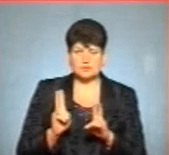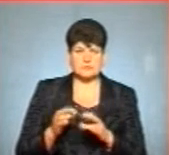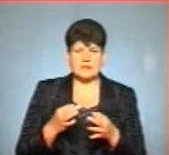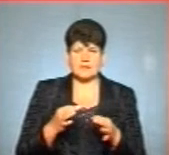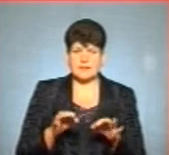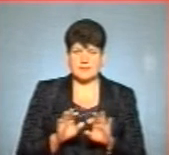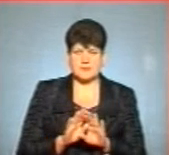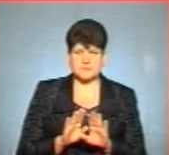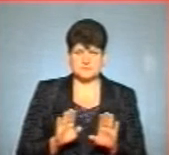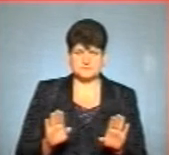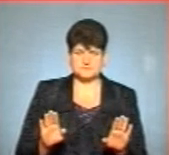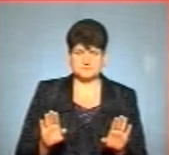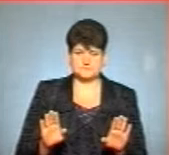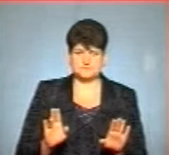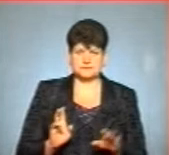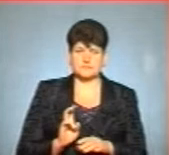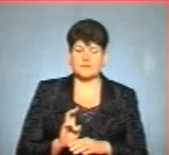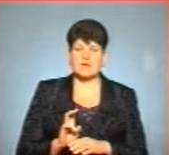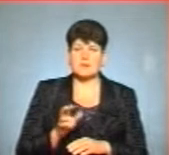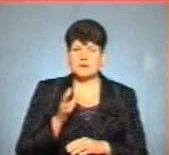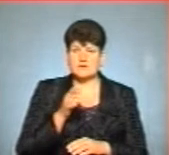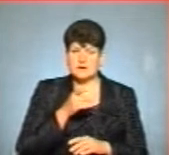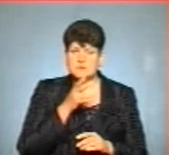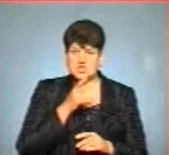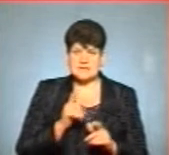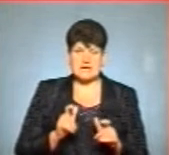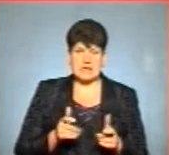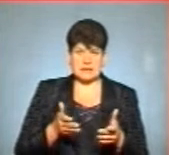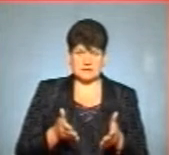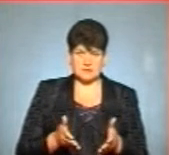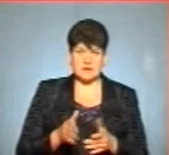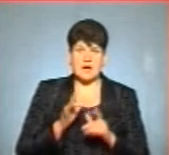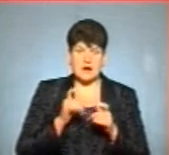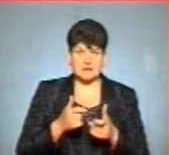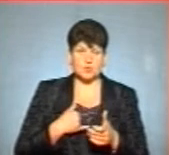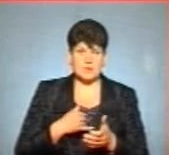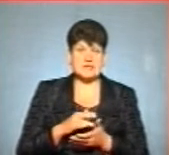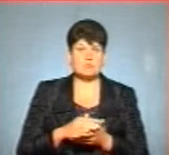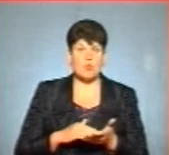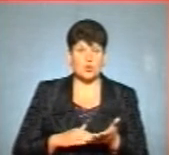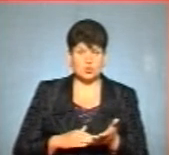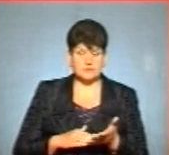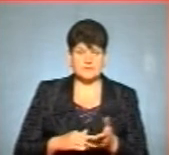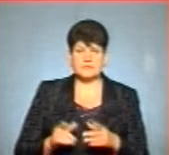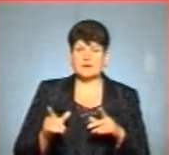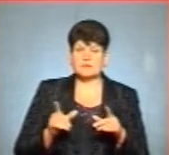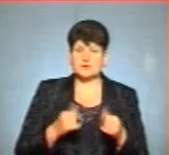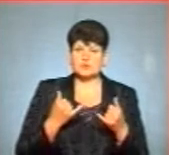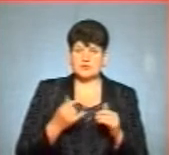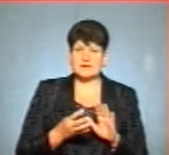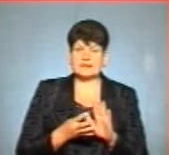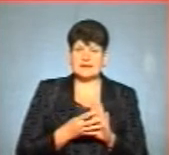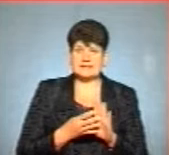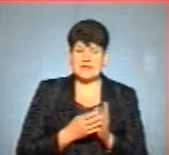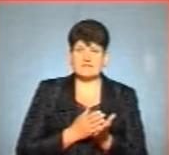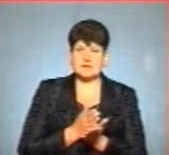автобус не можна заходити під час карантину. Карантин у нас продовжений. Виїхало сьогодні на 9 тролейбусних